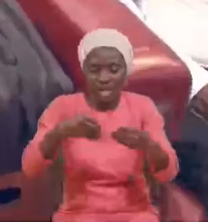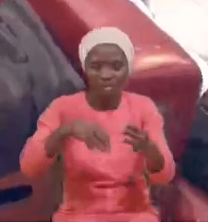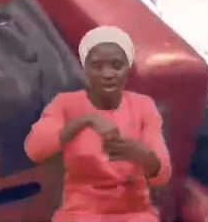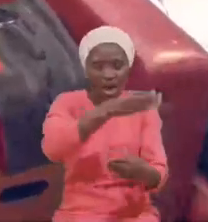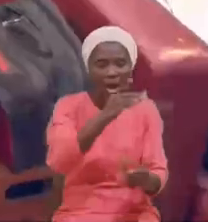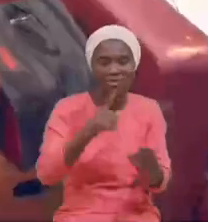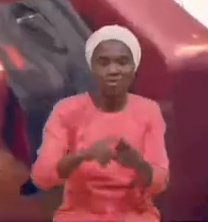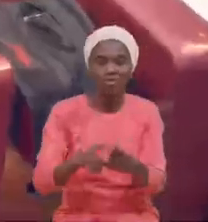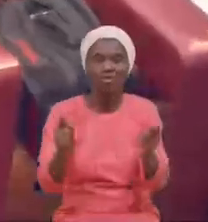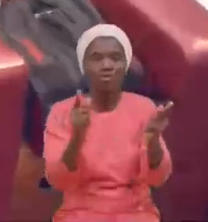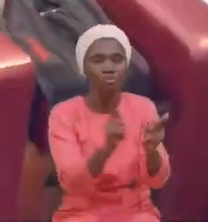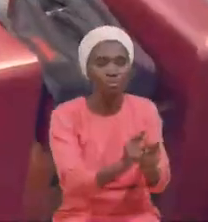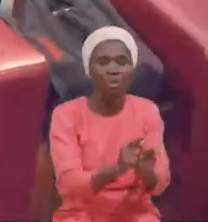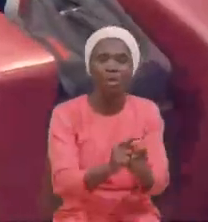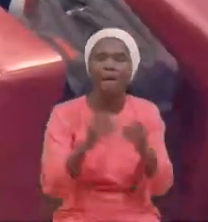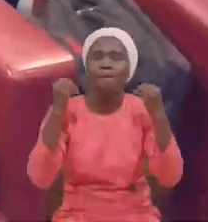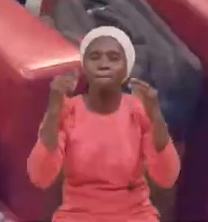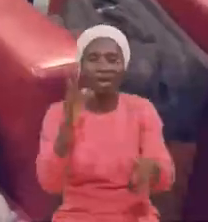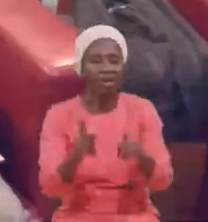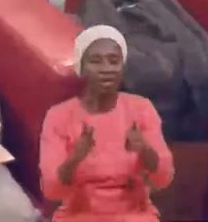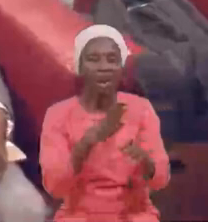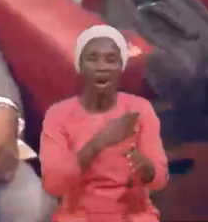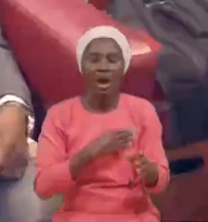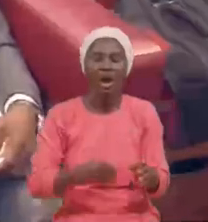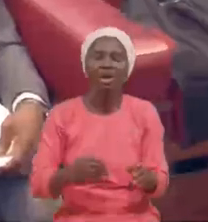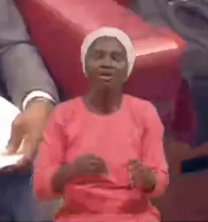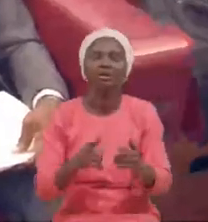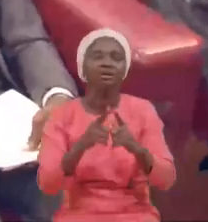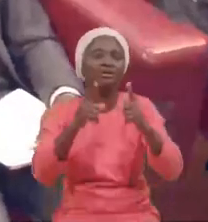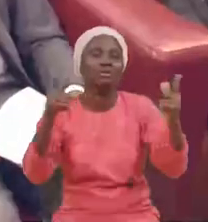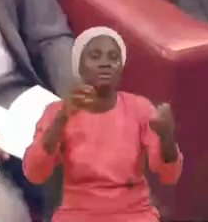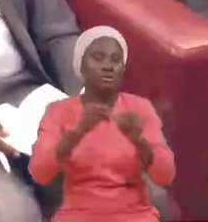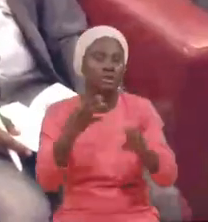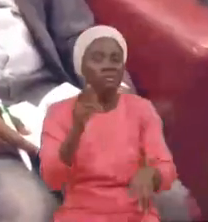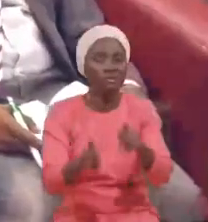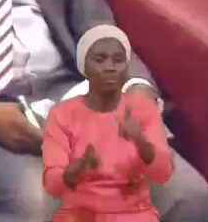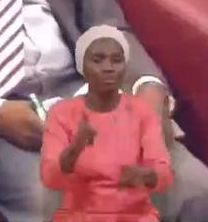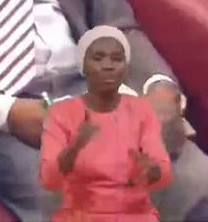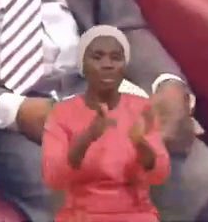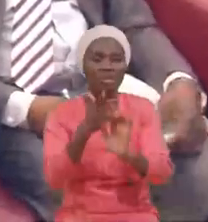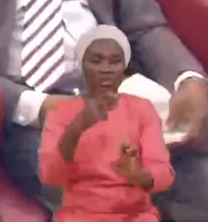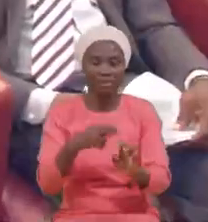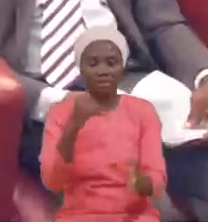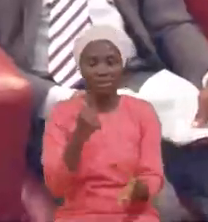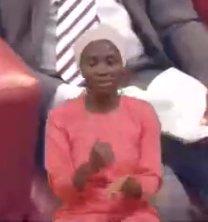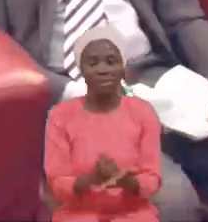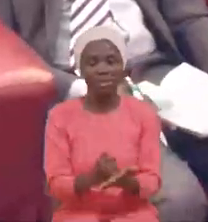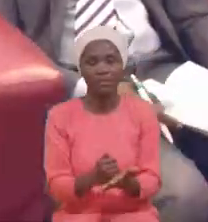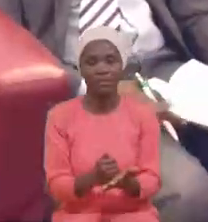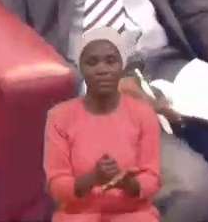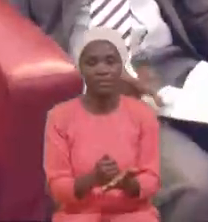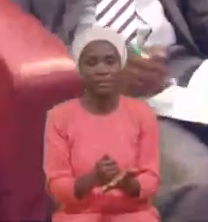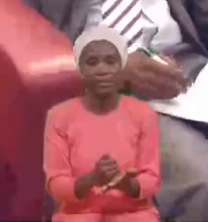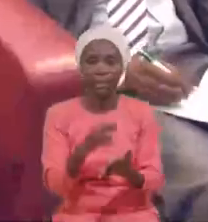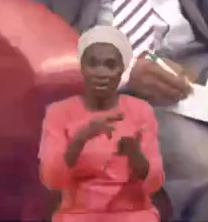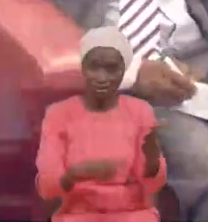sagesse, soit donné proprement dit pour atteindre la majorité et que beaucoup en soient au courant au